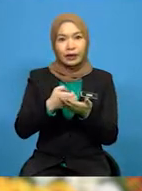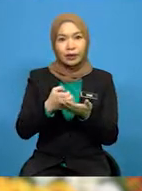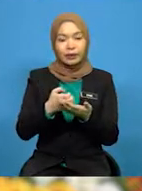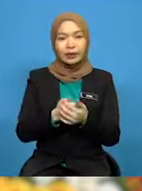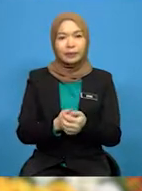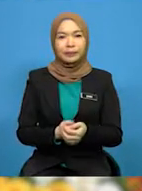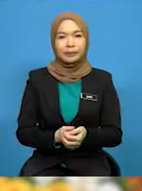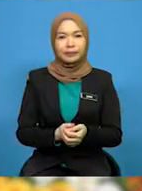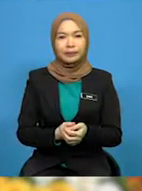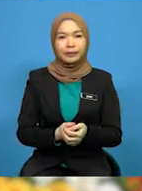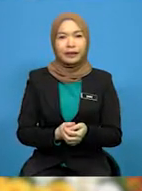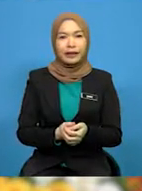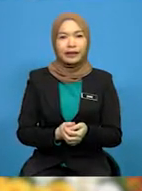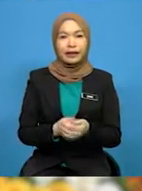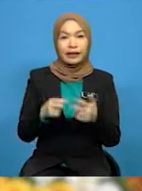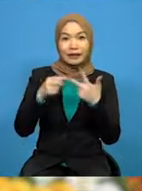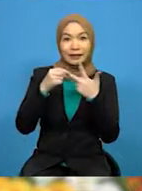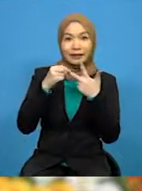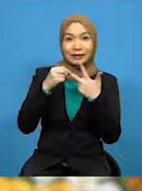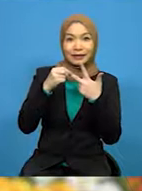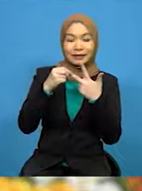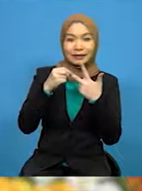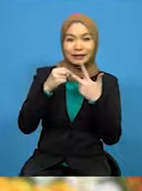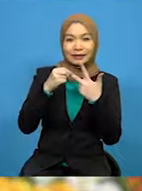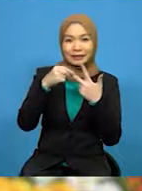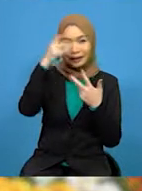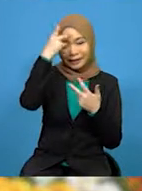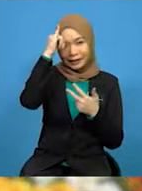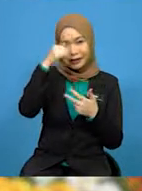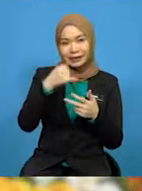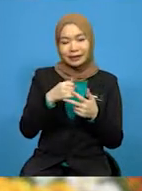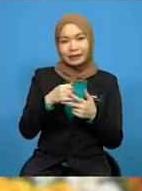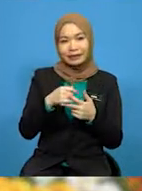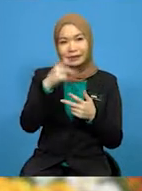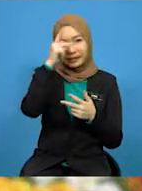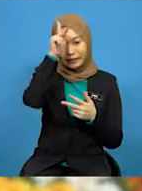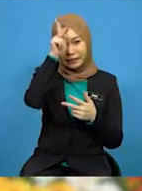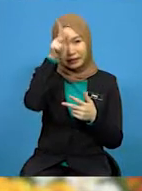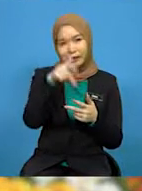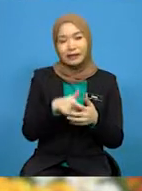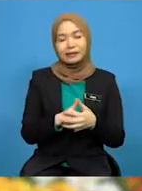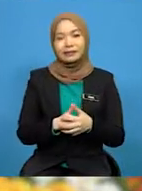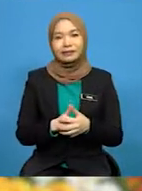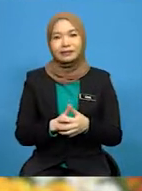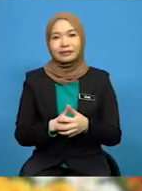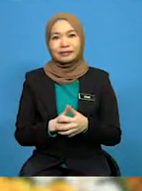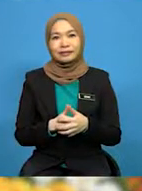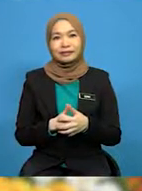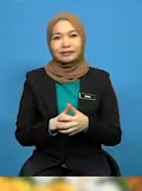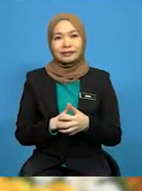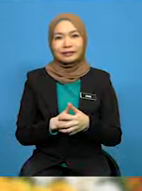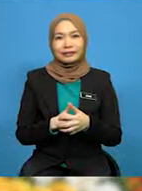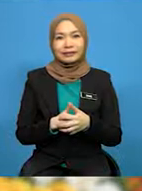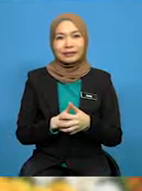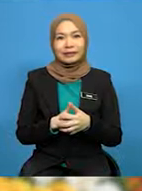perkhidmatan. Manakala pelaku ketiga iaitu kerajaan, pentadbir atau pemerintah bagi sesebuah negara. Dan pelaku yang terakhir